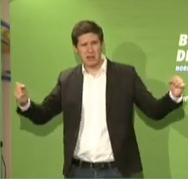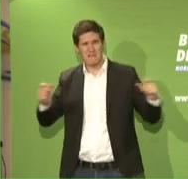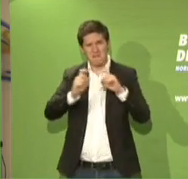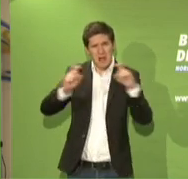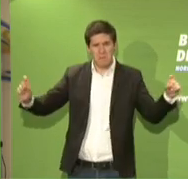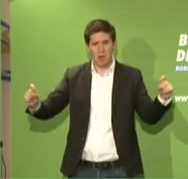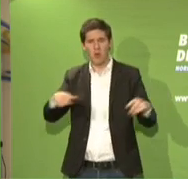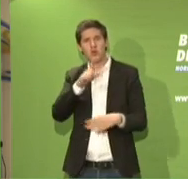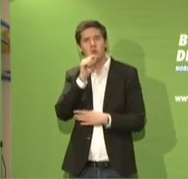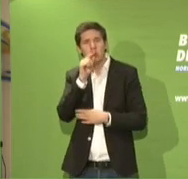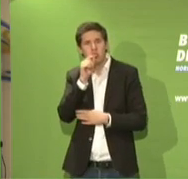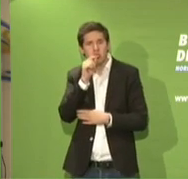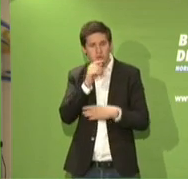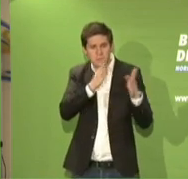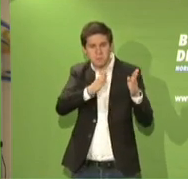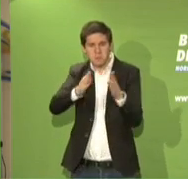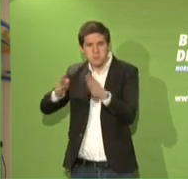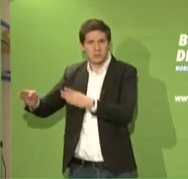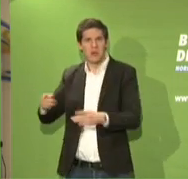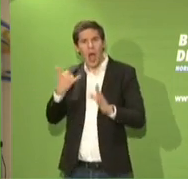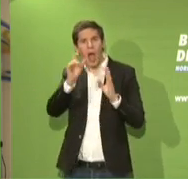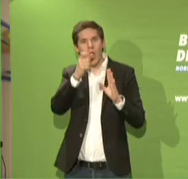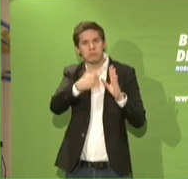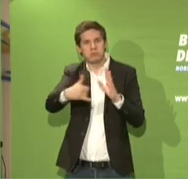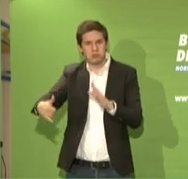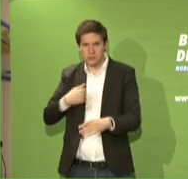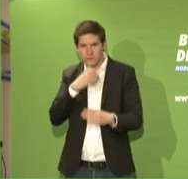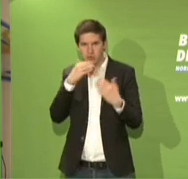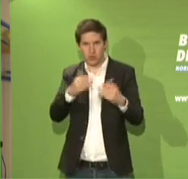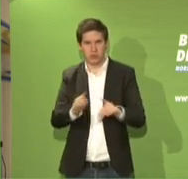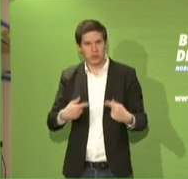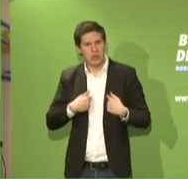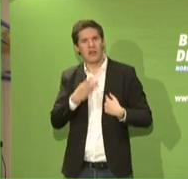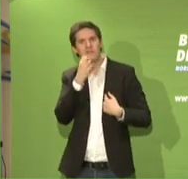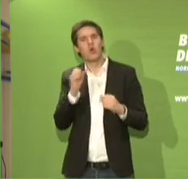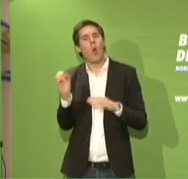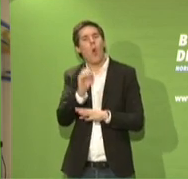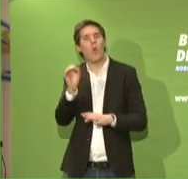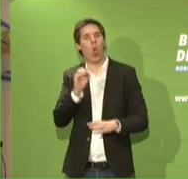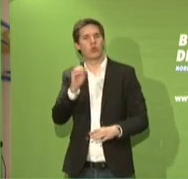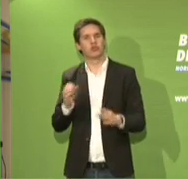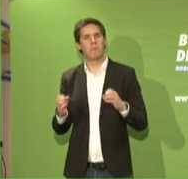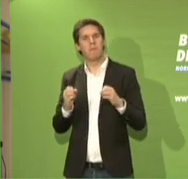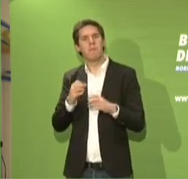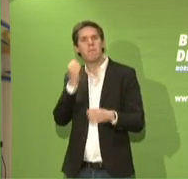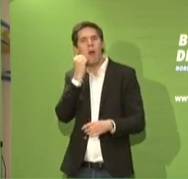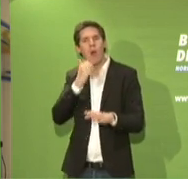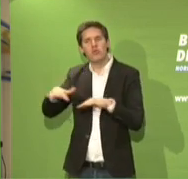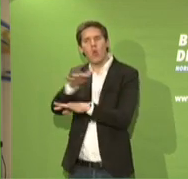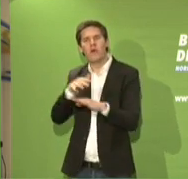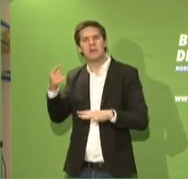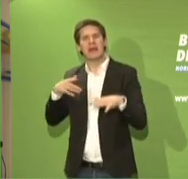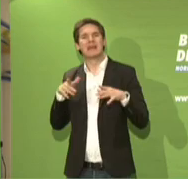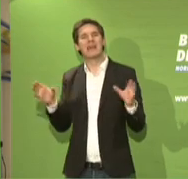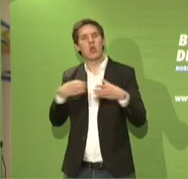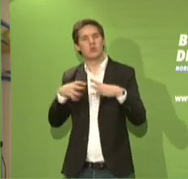und Eier-KZs haben, sondern wir wollen ökologische Bauernhöfe ermöglichen, die im Genossenschaftsbesitz sind. Wir